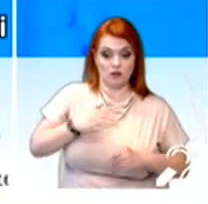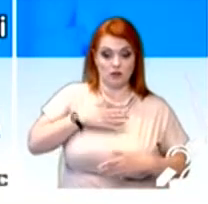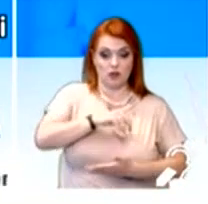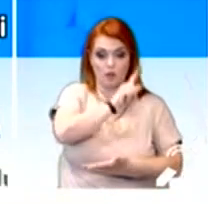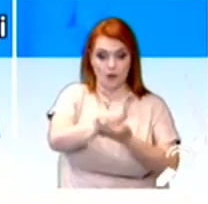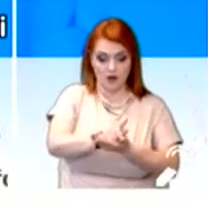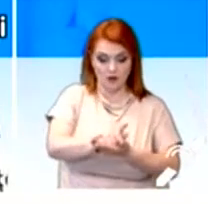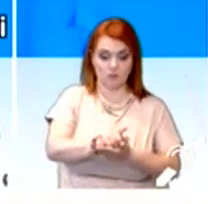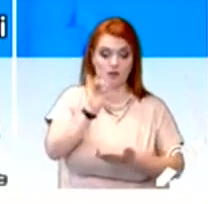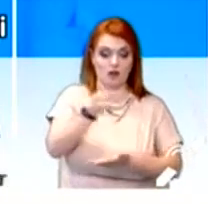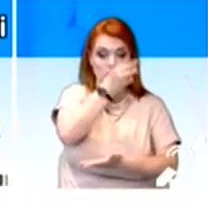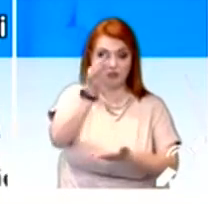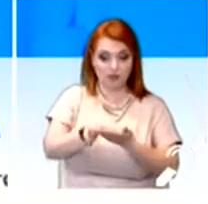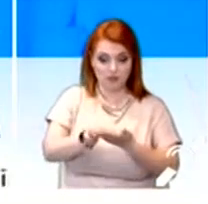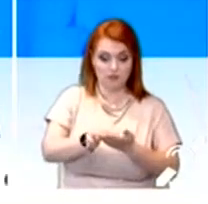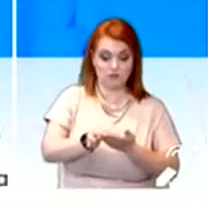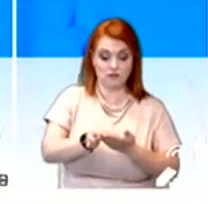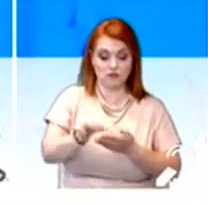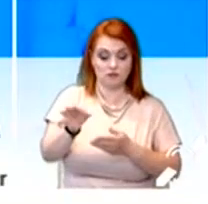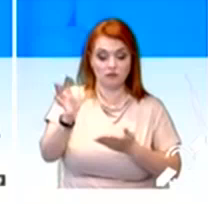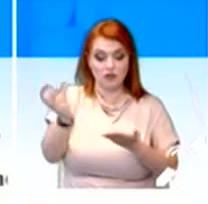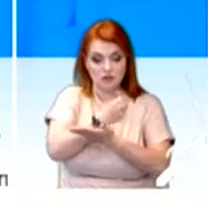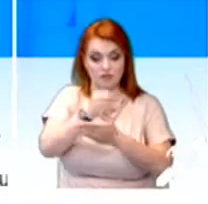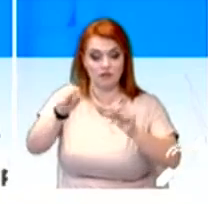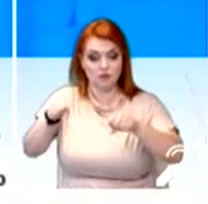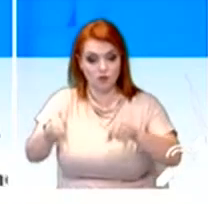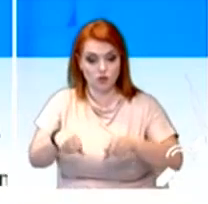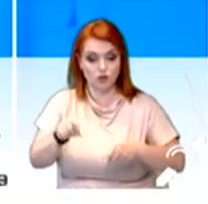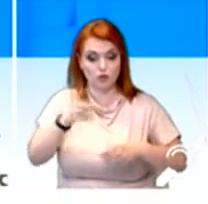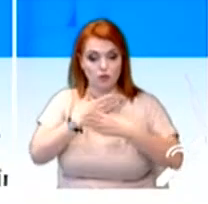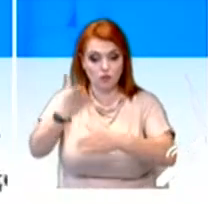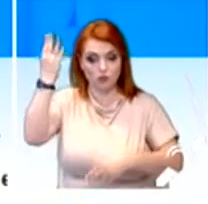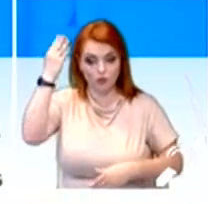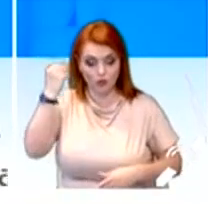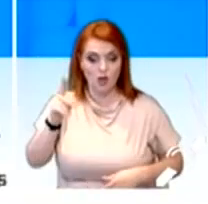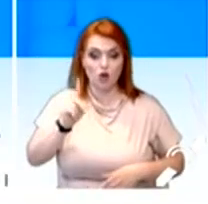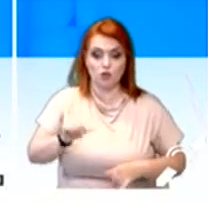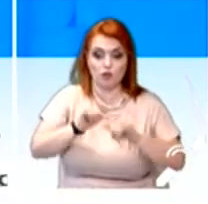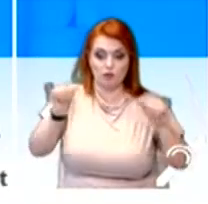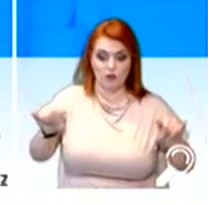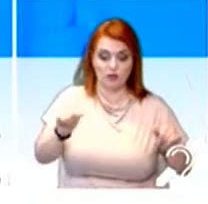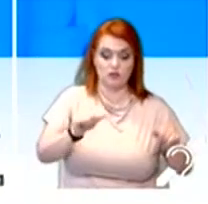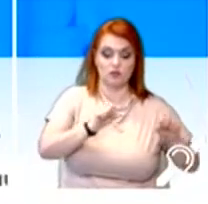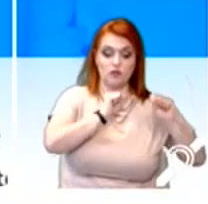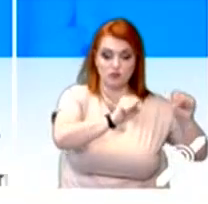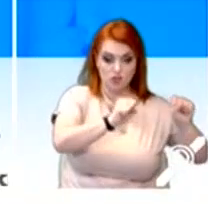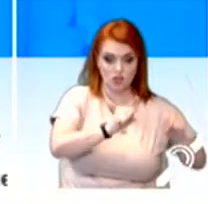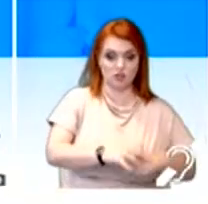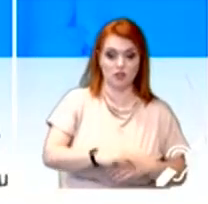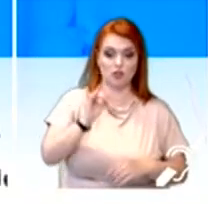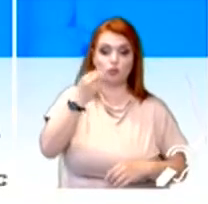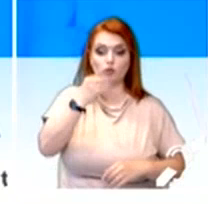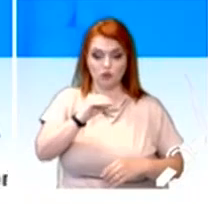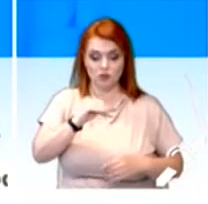responsibility to find ways to help Moldova to enhance its resilience.